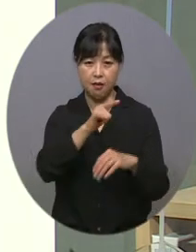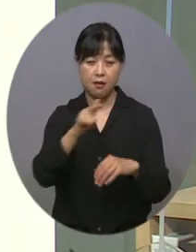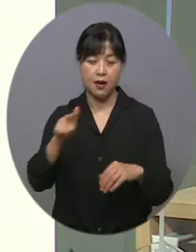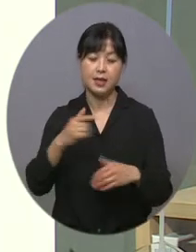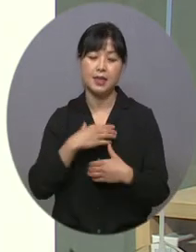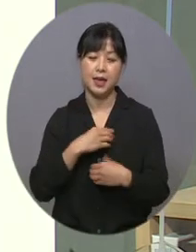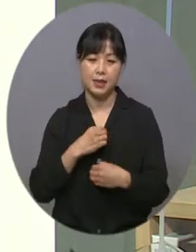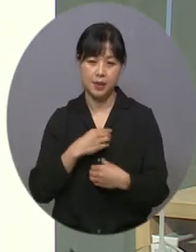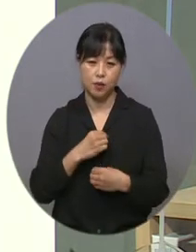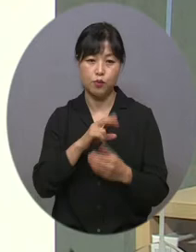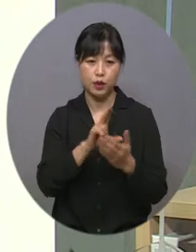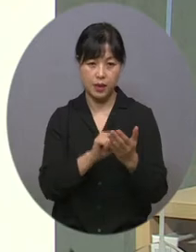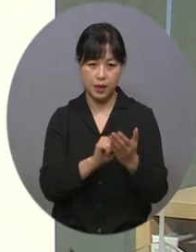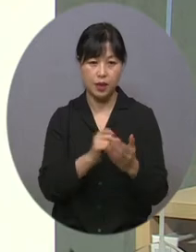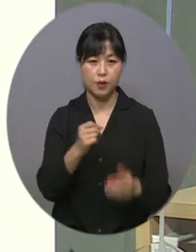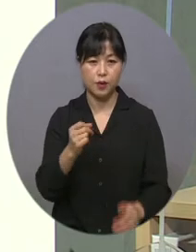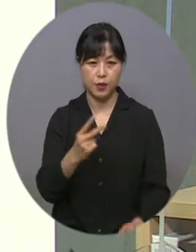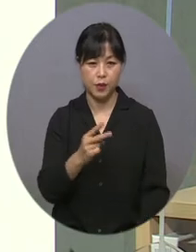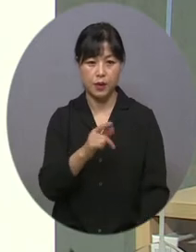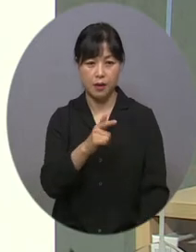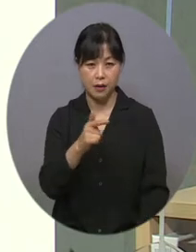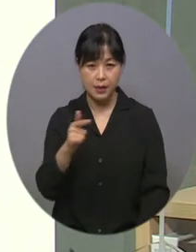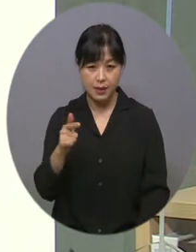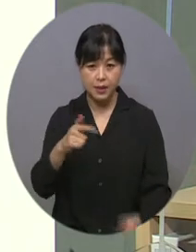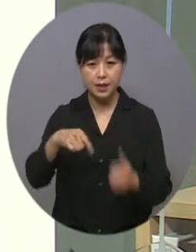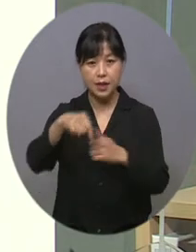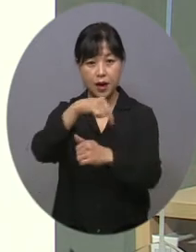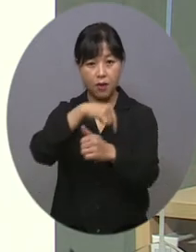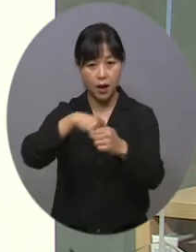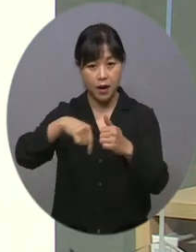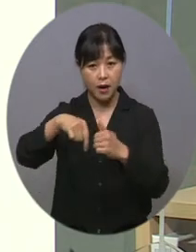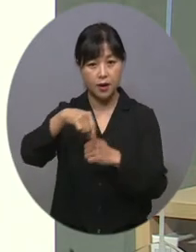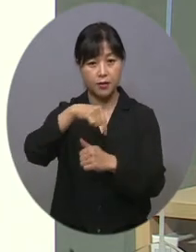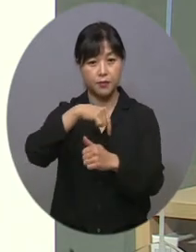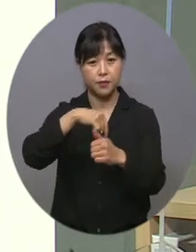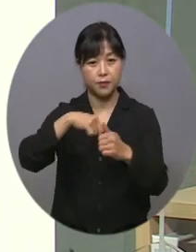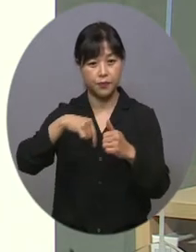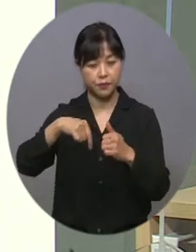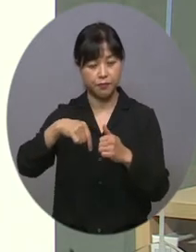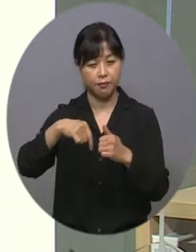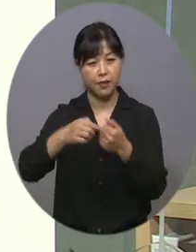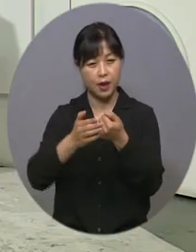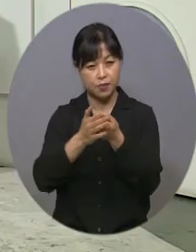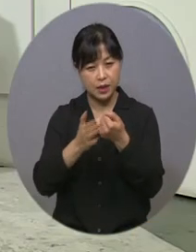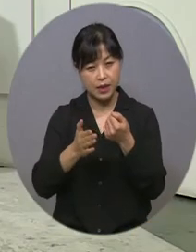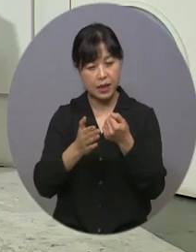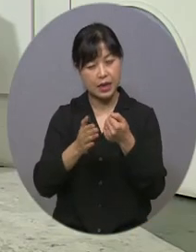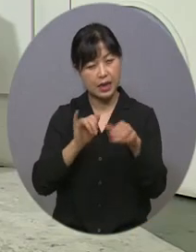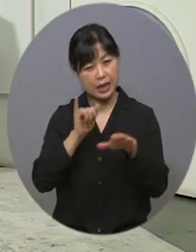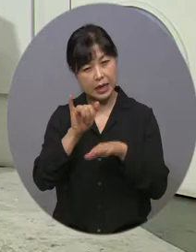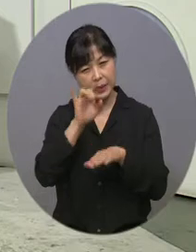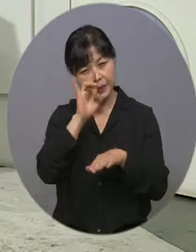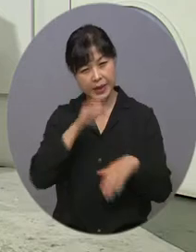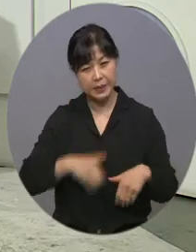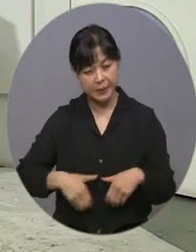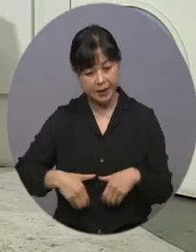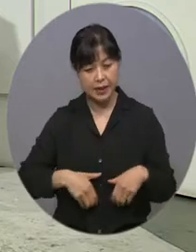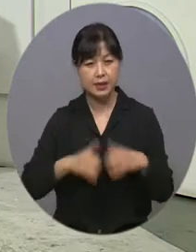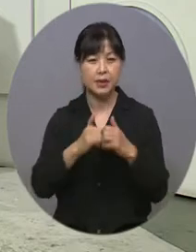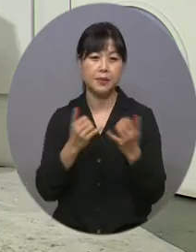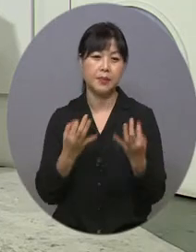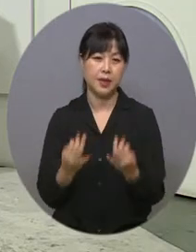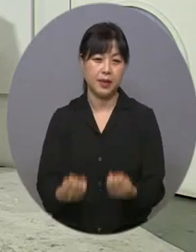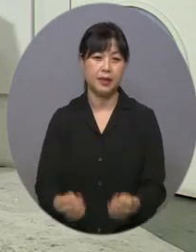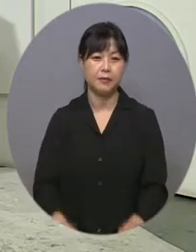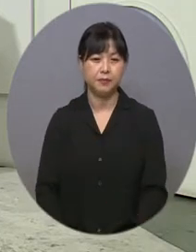안전 문제라든가 예. 이런 등등 여러 가지 상황을 고려하고 예. 주저하는 분도 많습니다. 그러시죠.